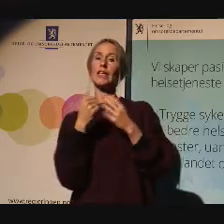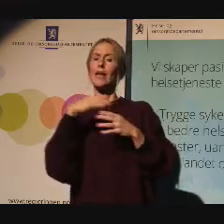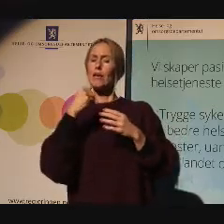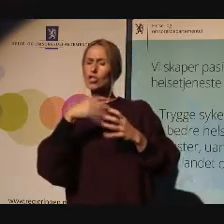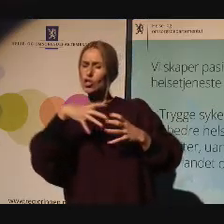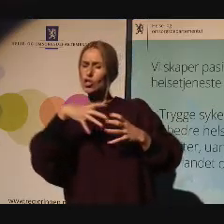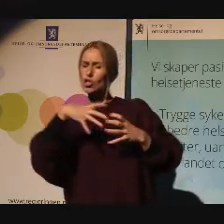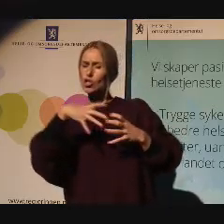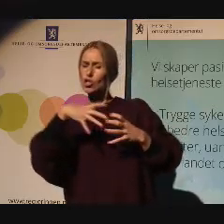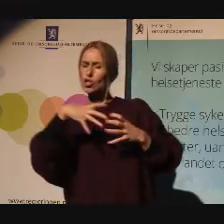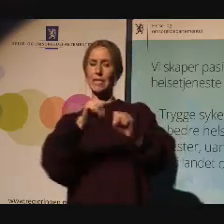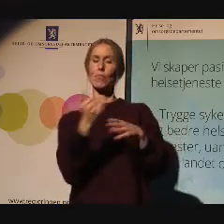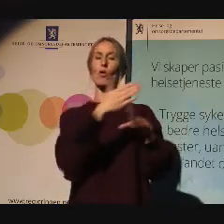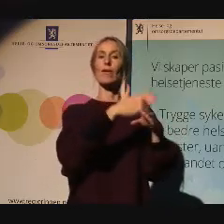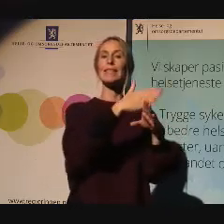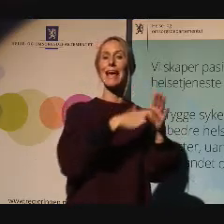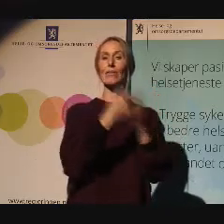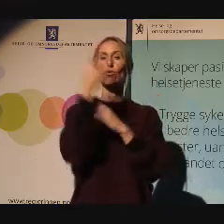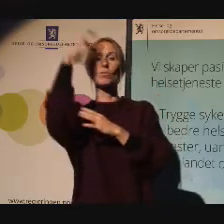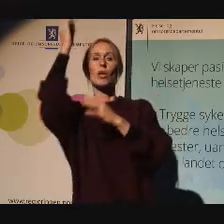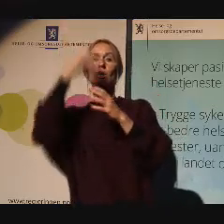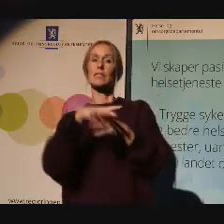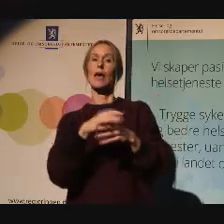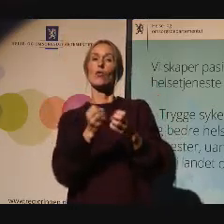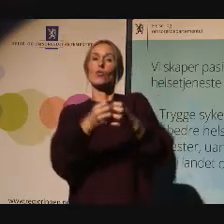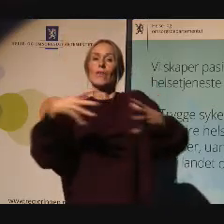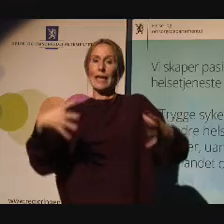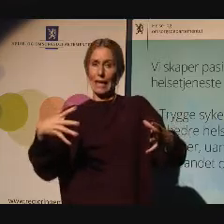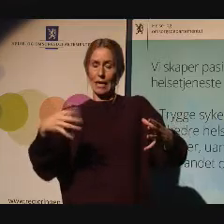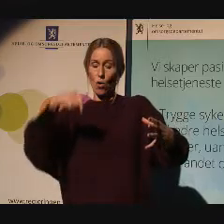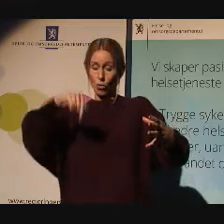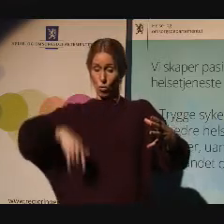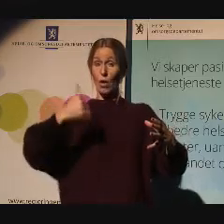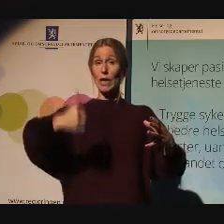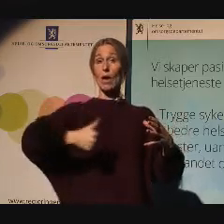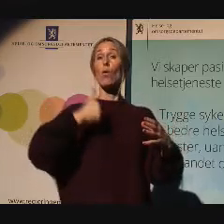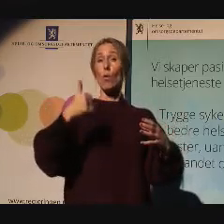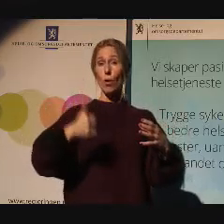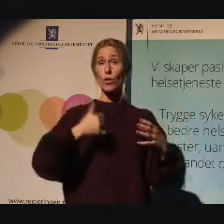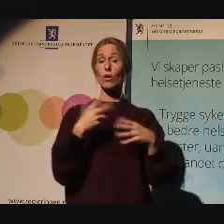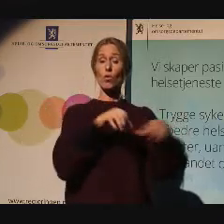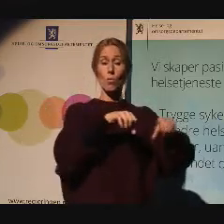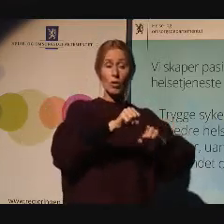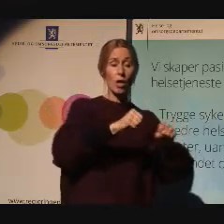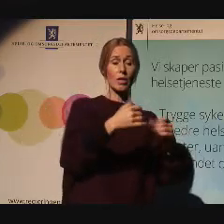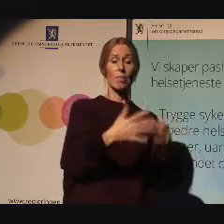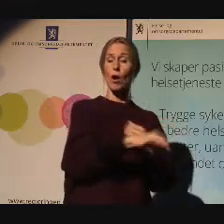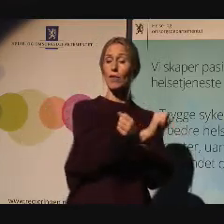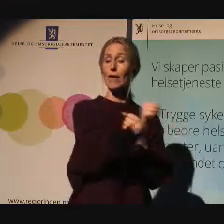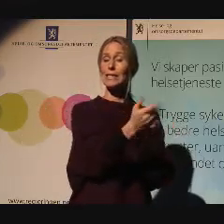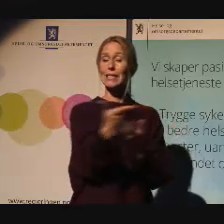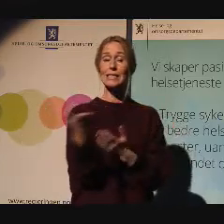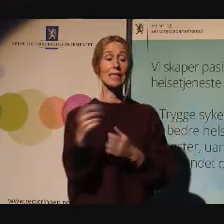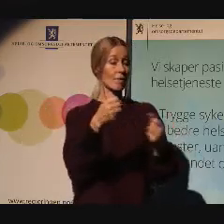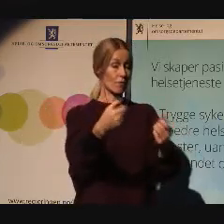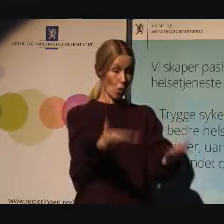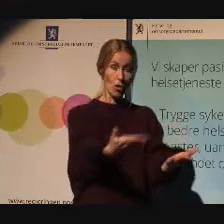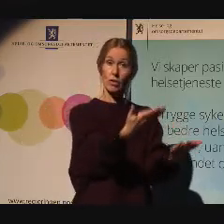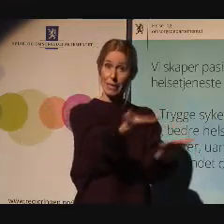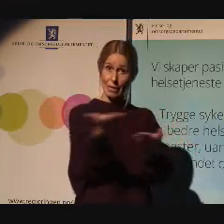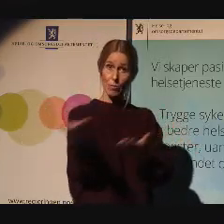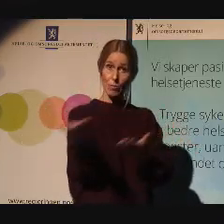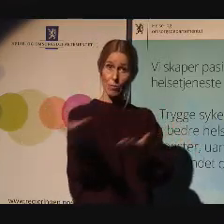på kvalitet- og kompetanseutvikling. Og i år så får også kommunale barnevernstjenester tilbud om opplæring